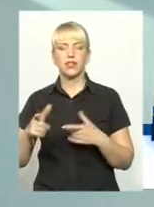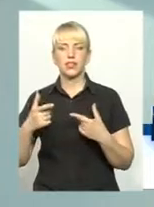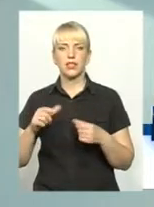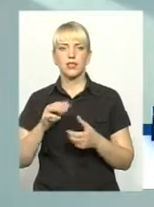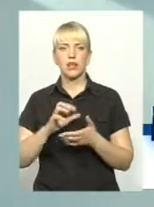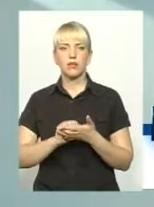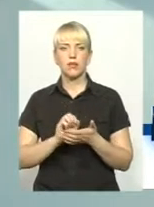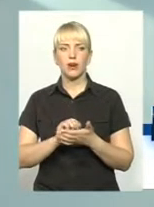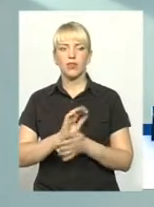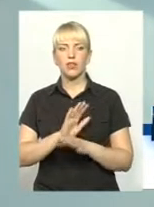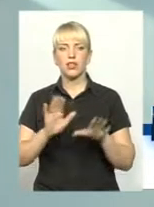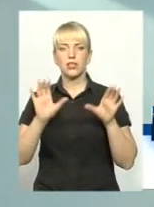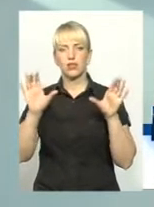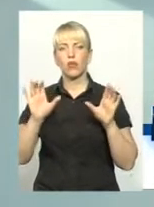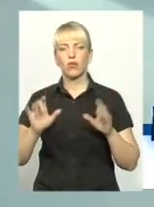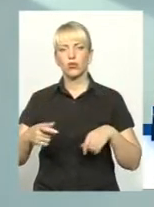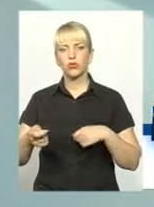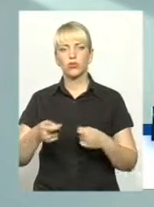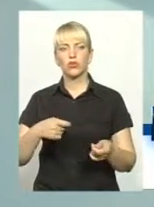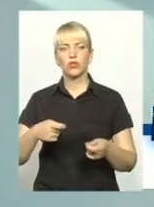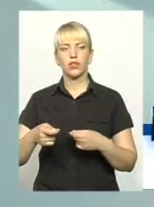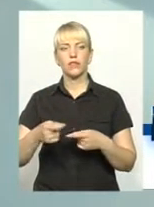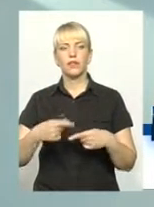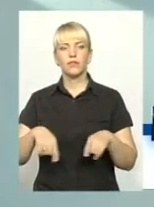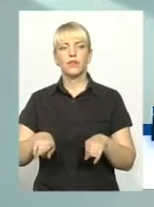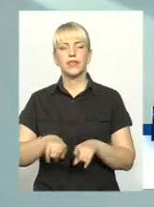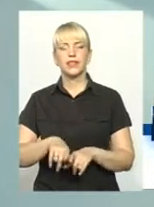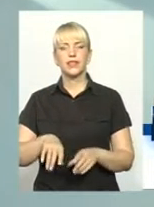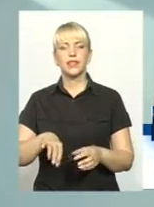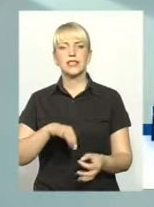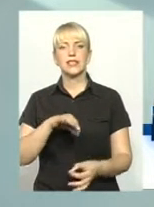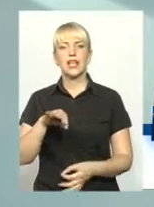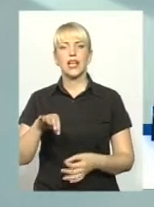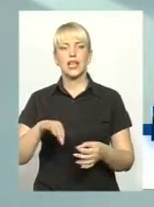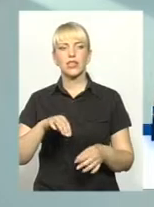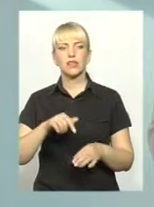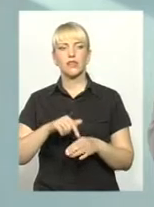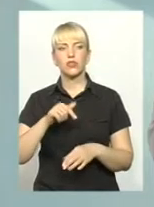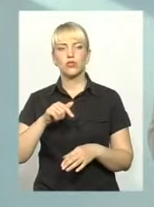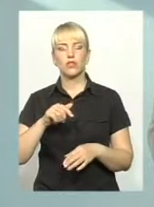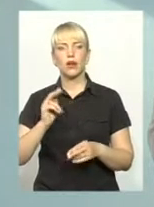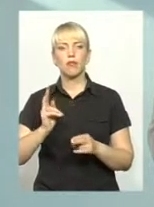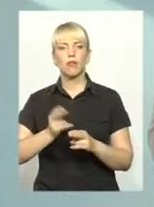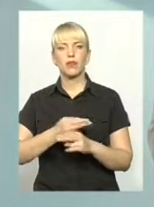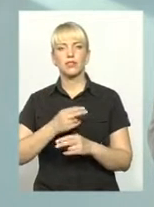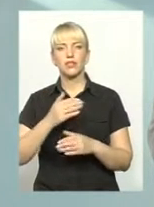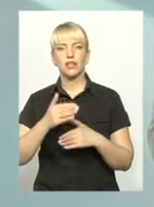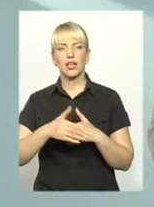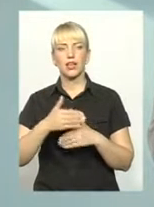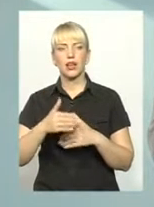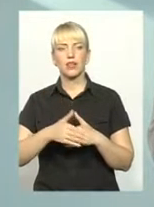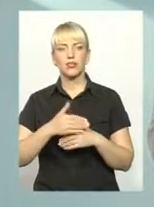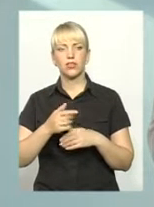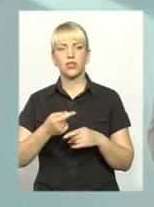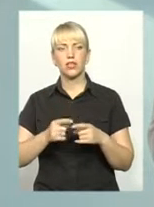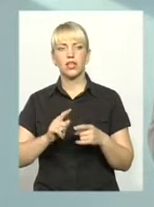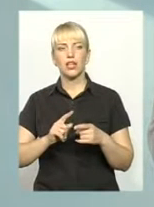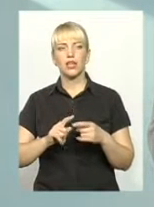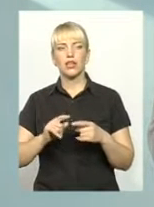займаються несанкціонованою торгівлю. Певно, що такі залишки відчуття безкарності провокують оці.